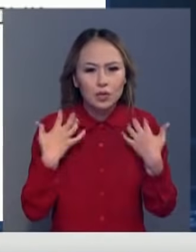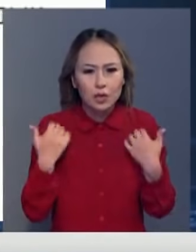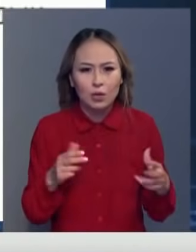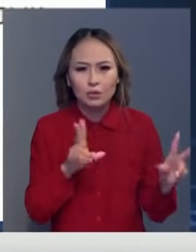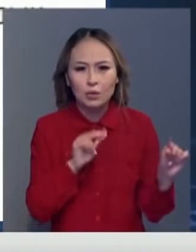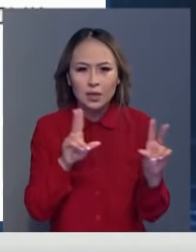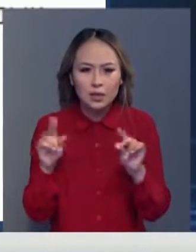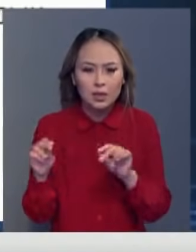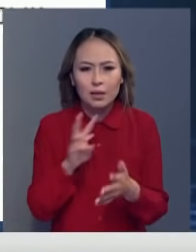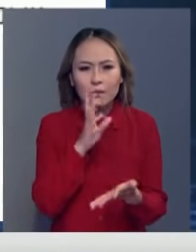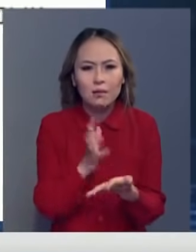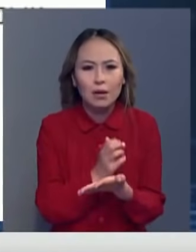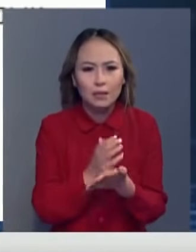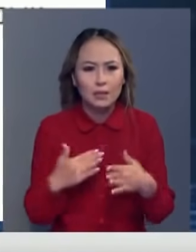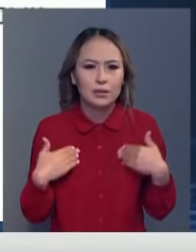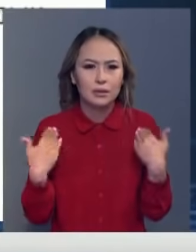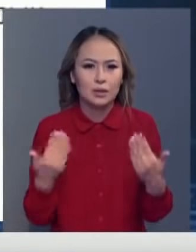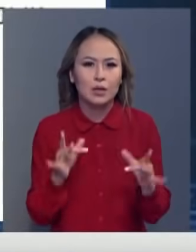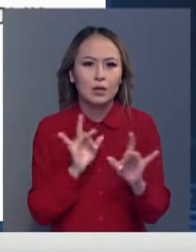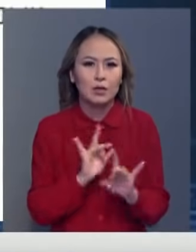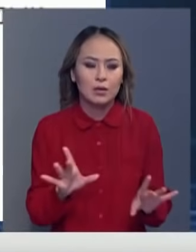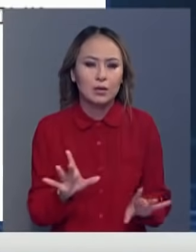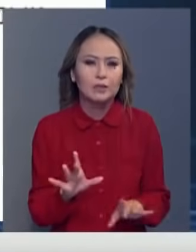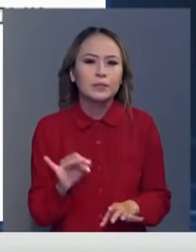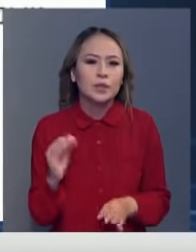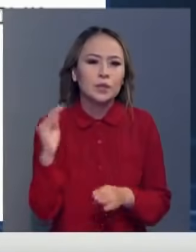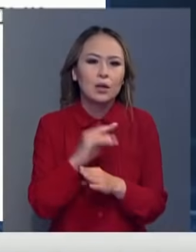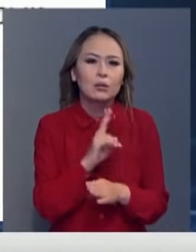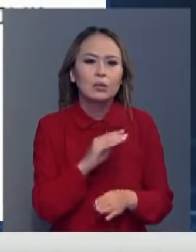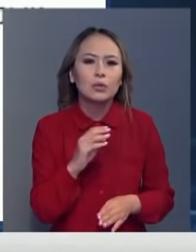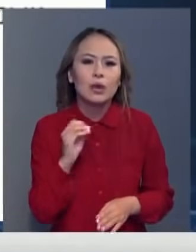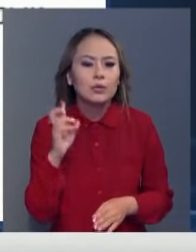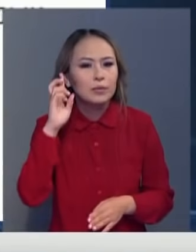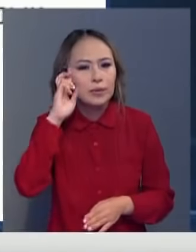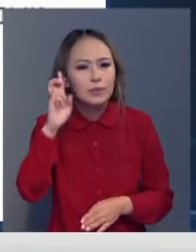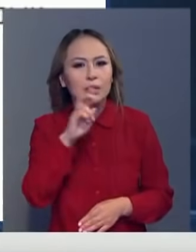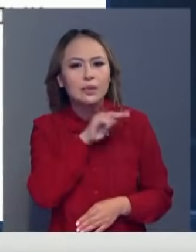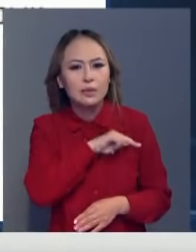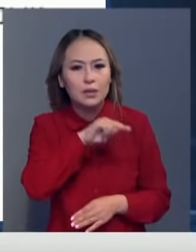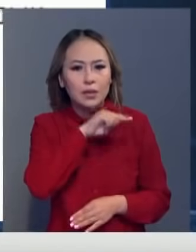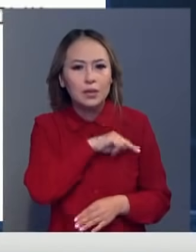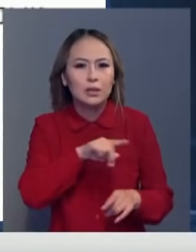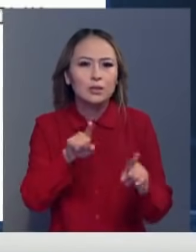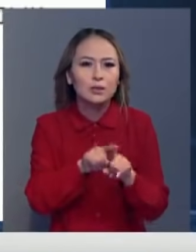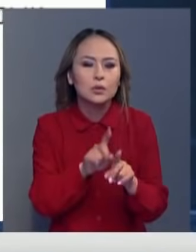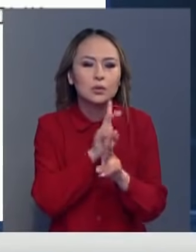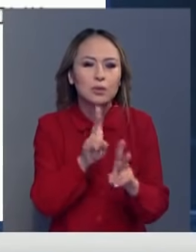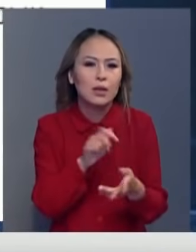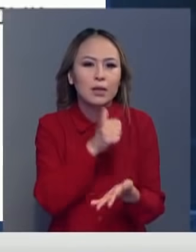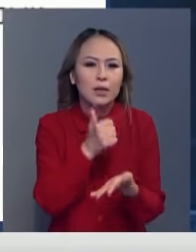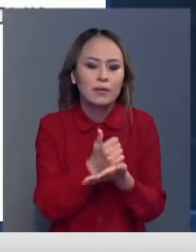зор денсаулық, бақ береке, табыс тілеймін деп жазды. Одан бөлек Қасым Жомарт Тоқаев мемлекеттік қызметкерлерді де